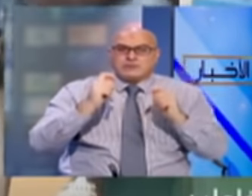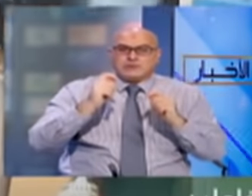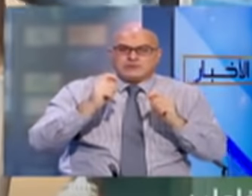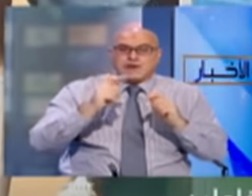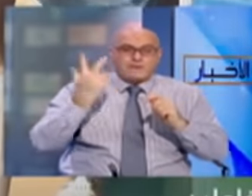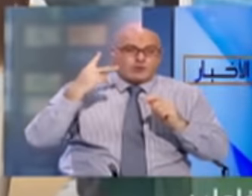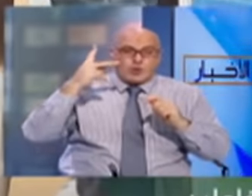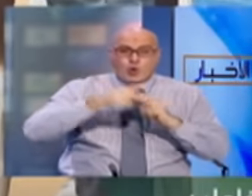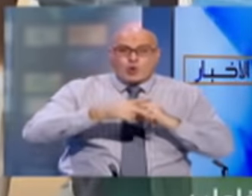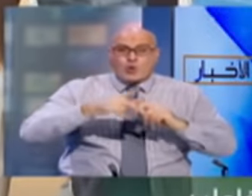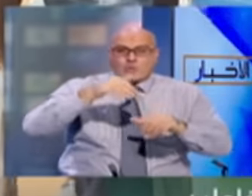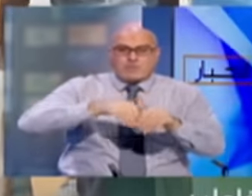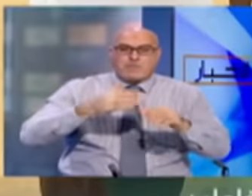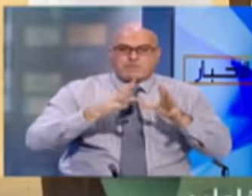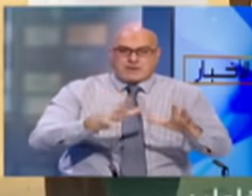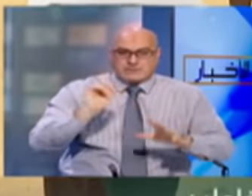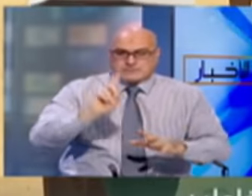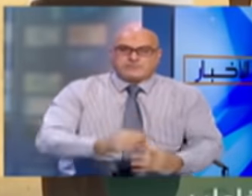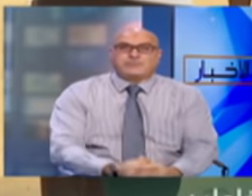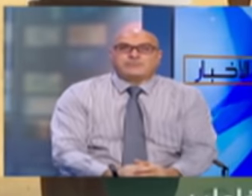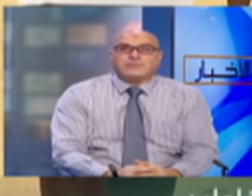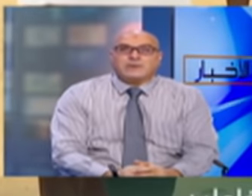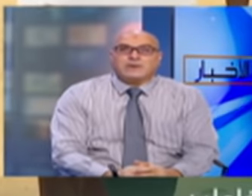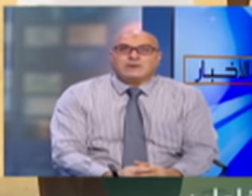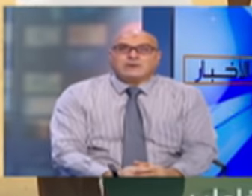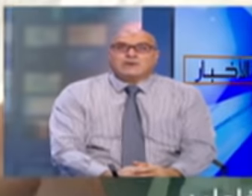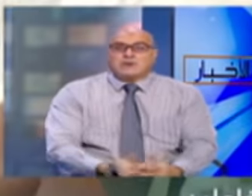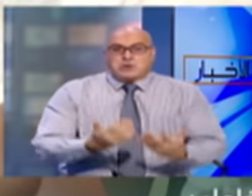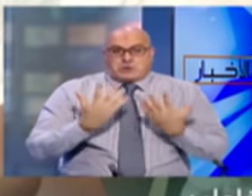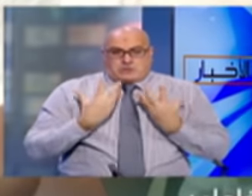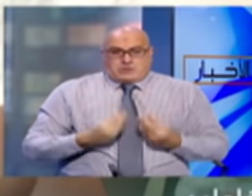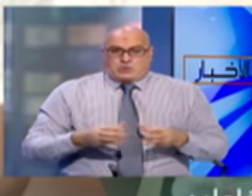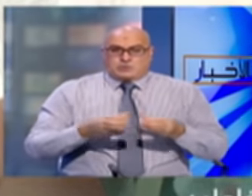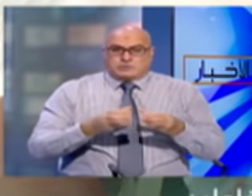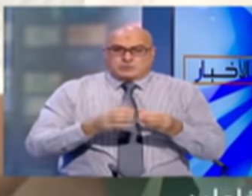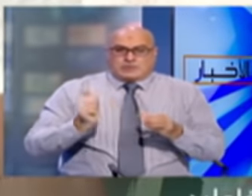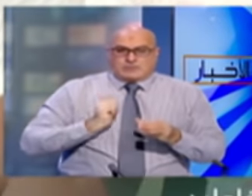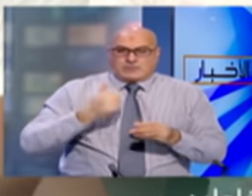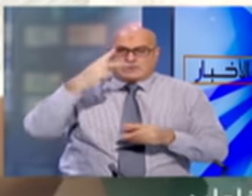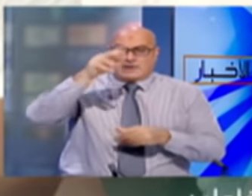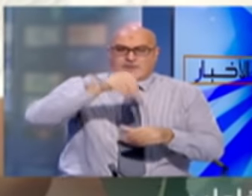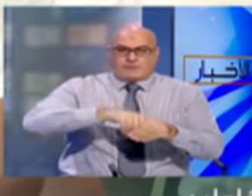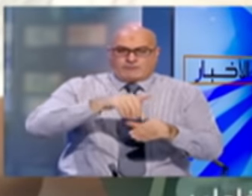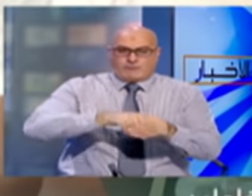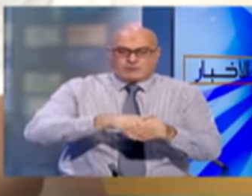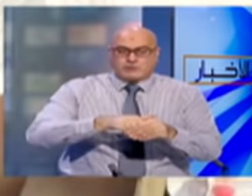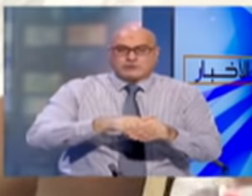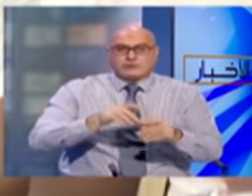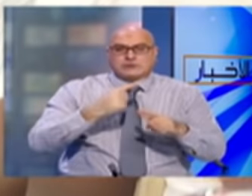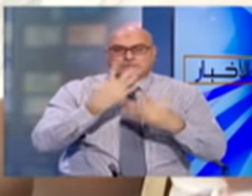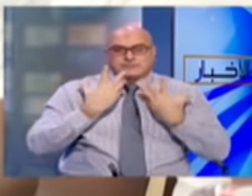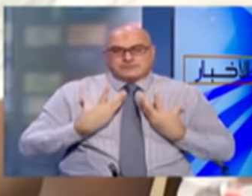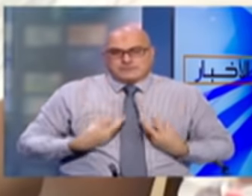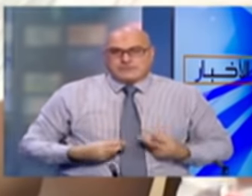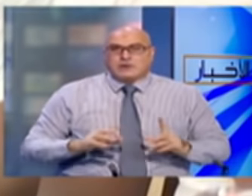قاطعت الرئاسيات الماضية، وهو ما خلق ارتياحا لدى اللجنة الانتخابية المستقلة التي أشادت